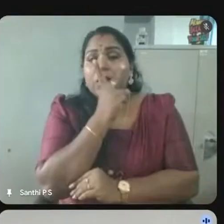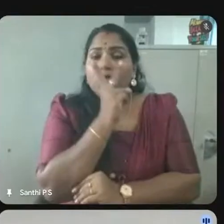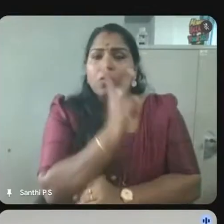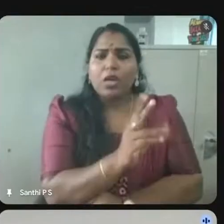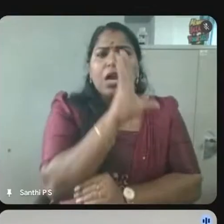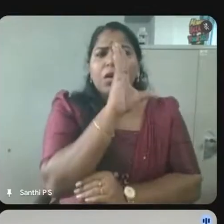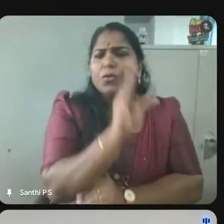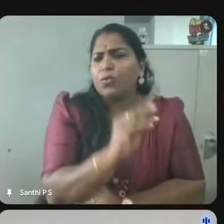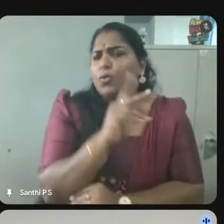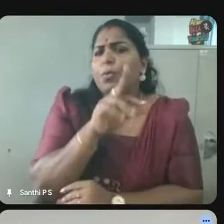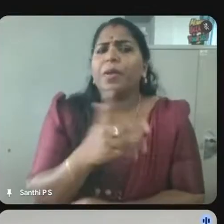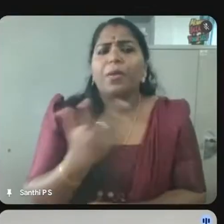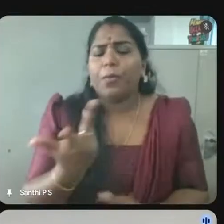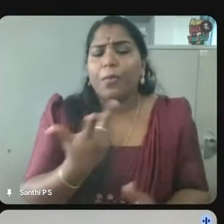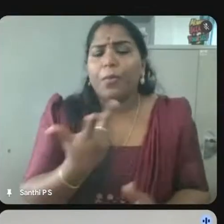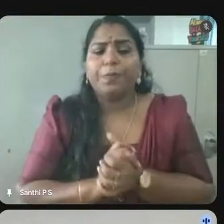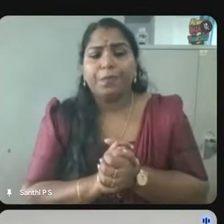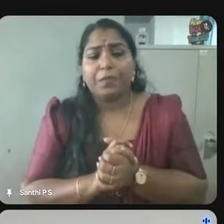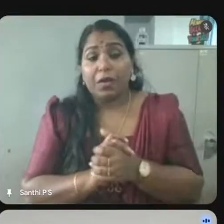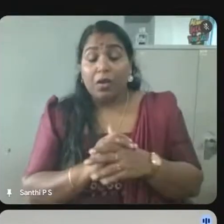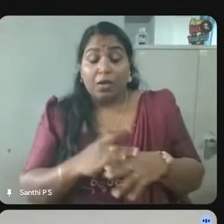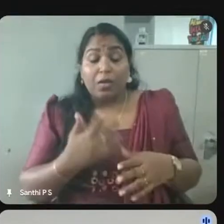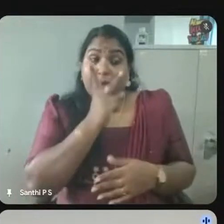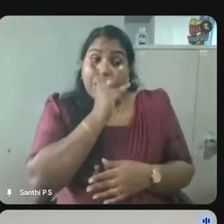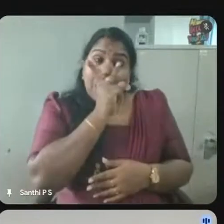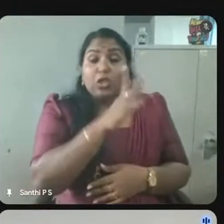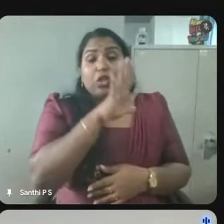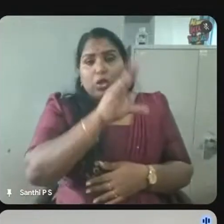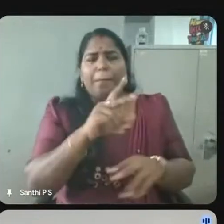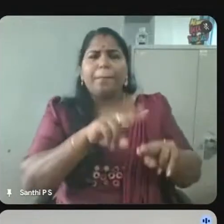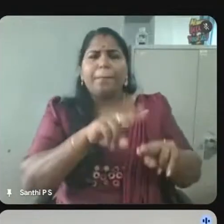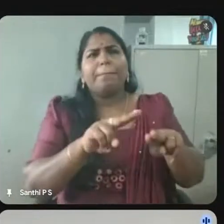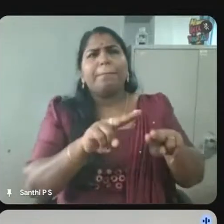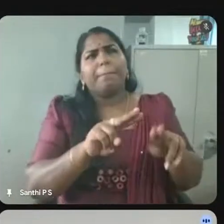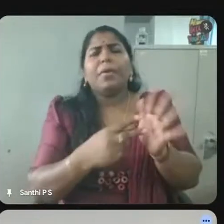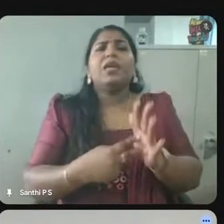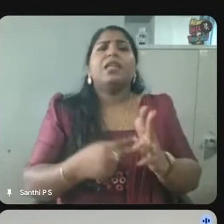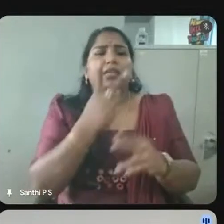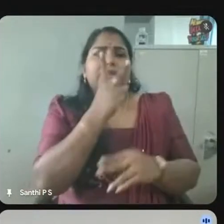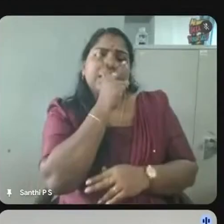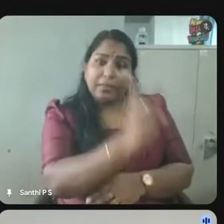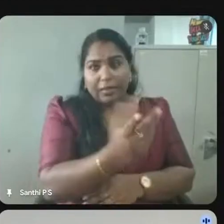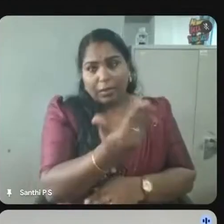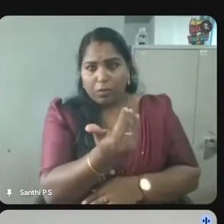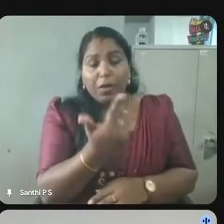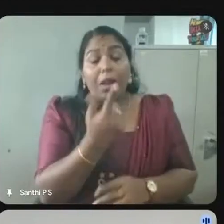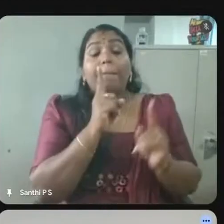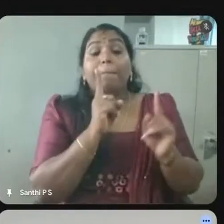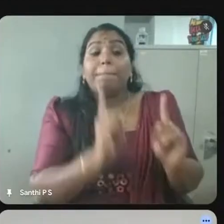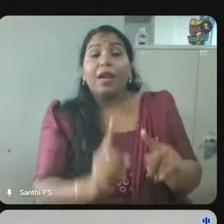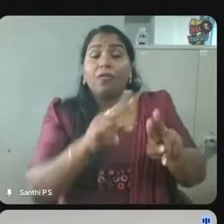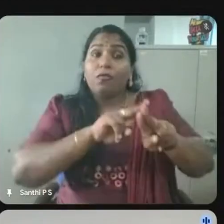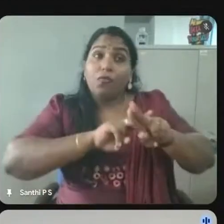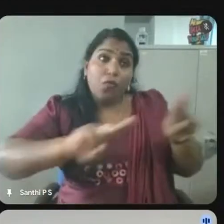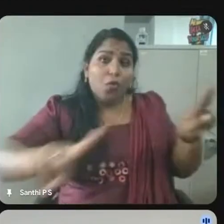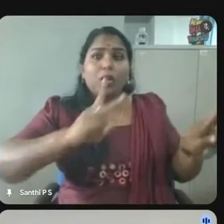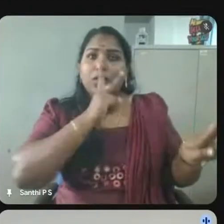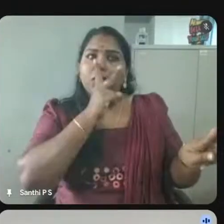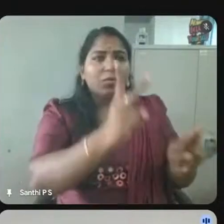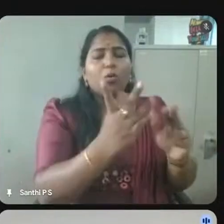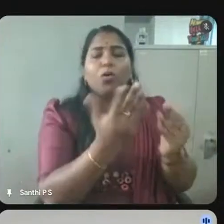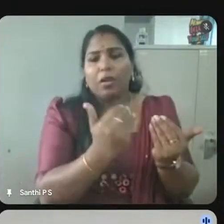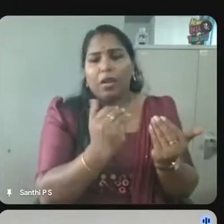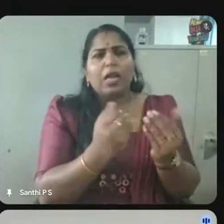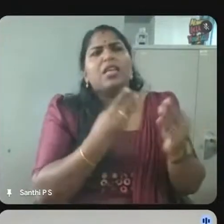പറയുന്നത് കാഴ്ച കുറവാണ്, പൂർണ്ണമായിട്ടും നഷ്ടപ്പെട്ടിട്ടില്ല, അവർക്ക് കുറച്ചെങ്കിലും ഒക്കെ കാണാം, പക്ഷെ അവരുടെ കാഴ്ച ചില